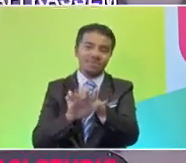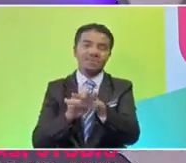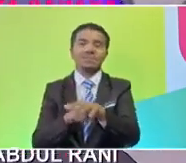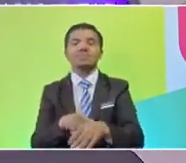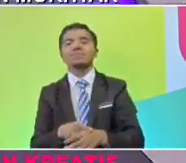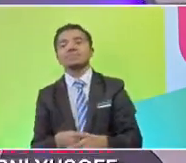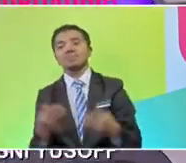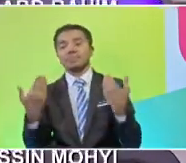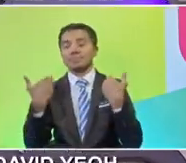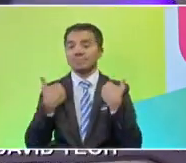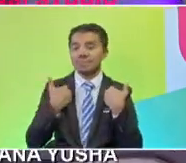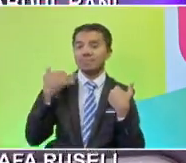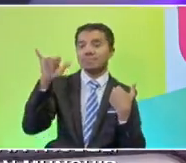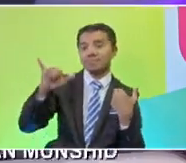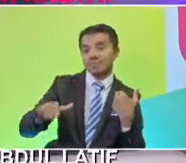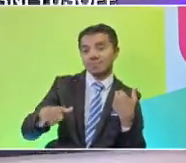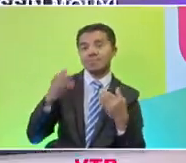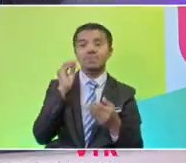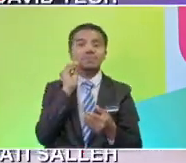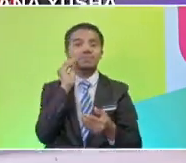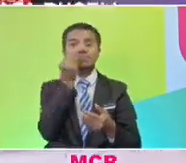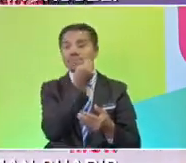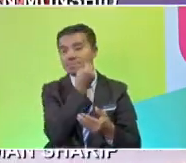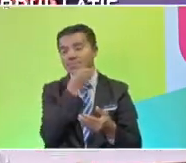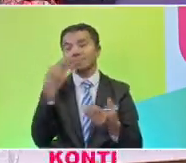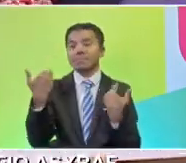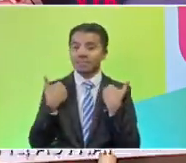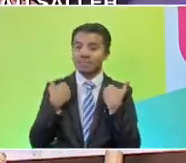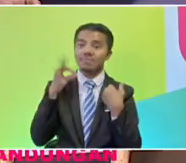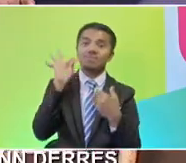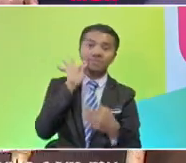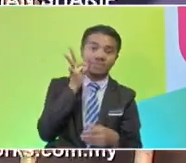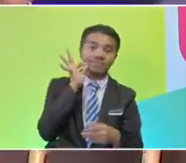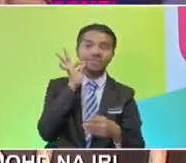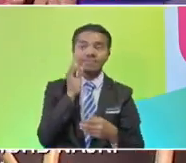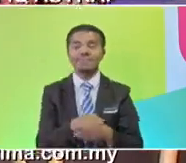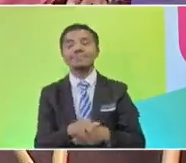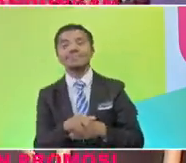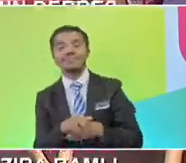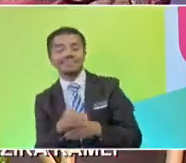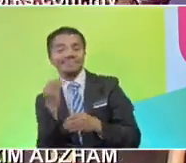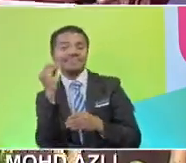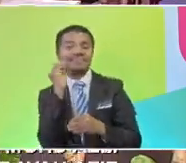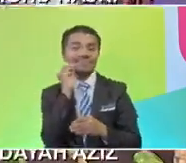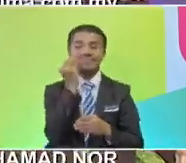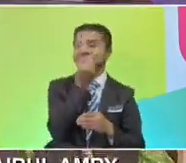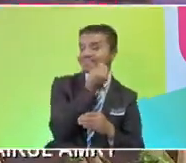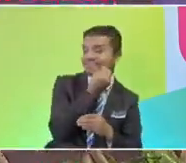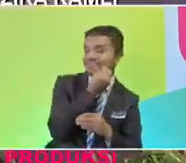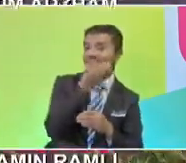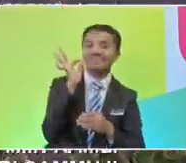ada yang berbunga ada yang berbuah bunga dan